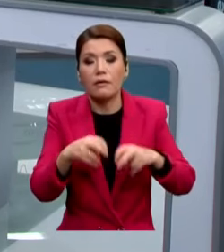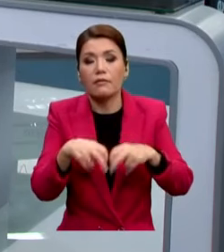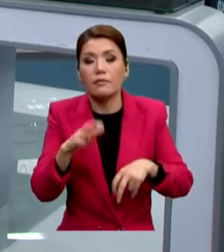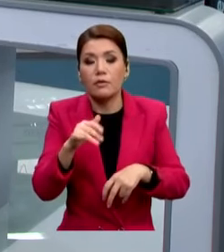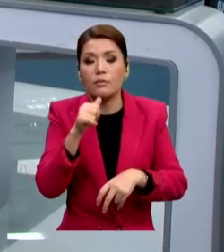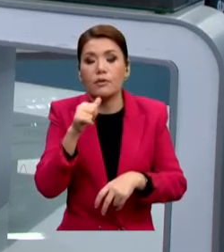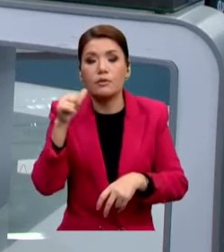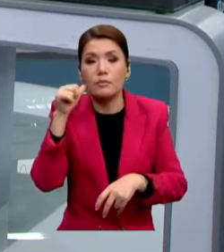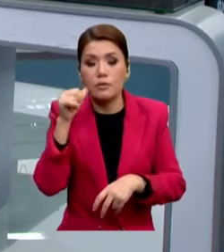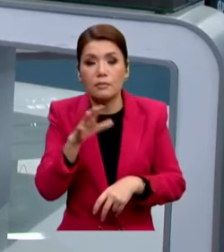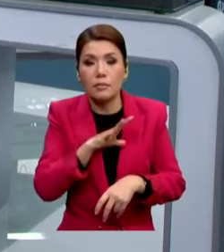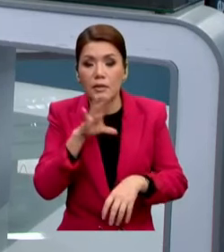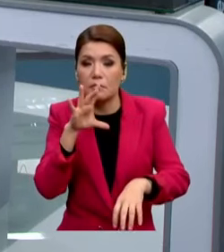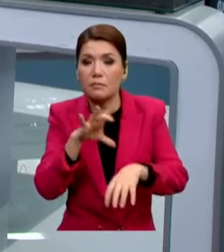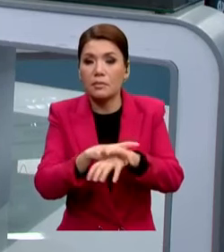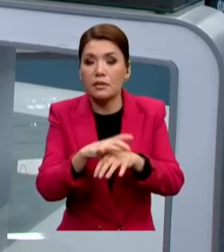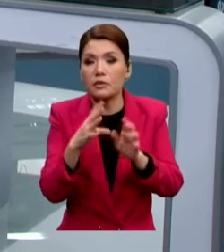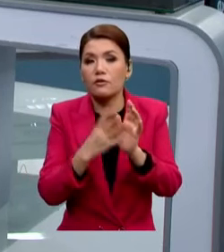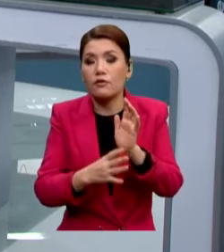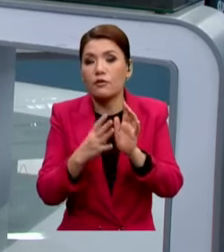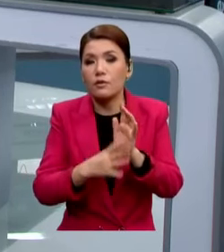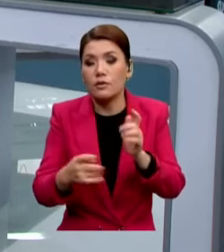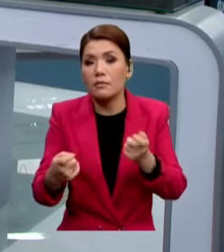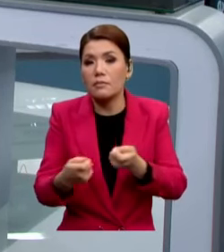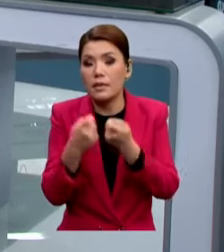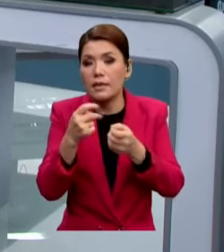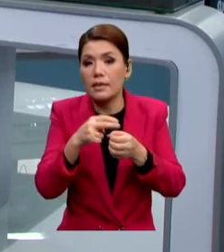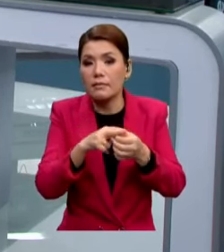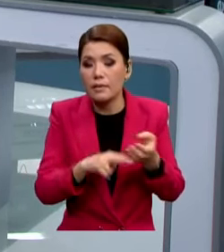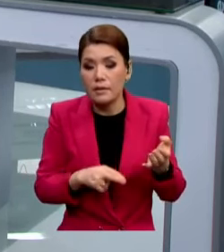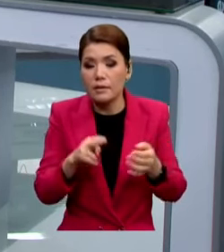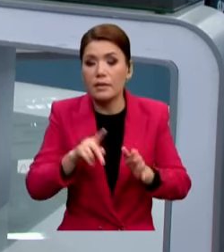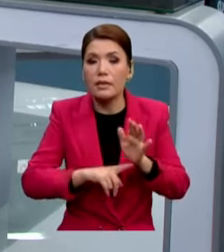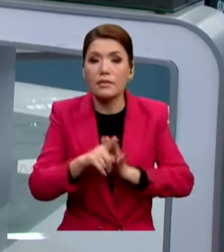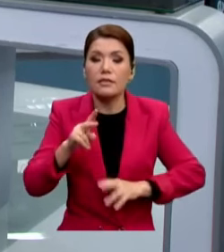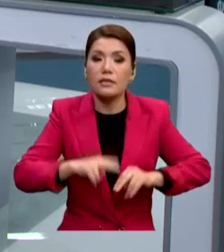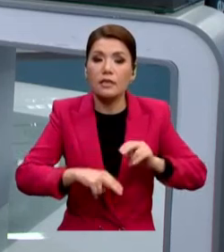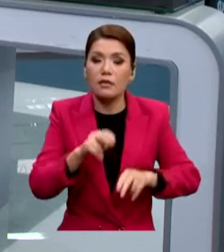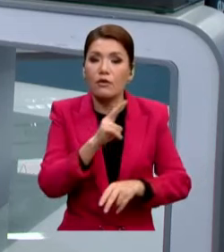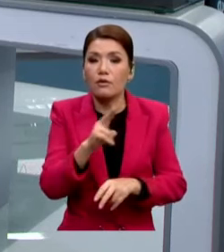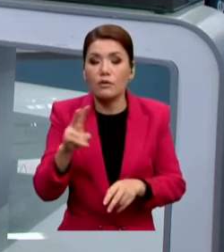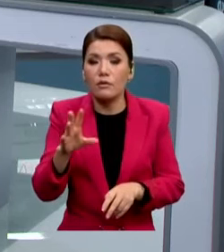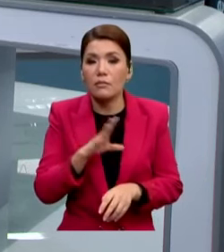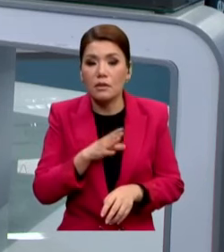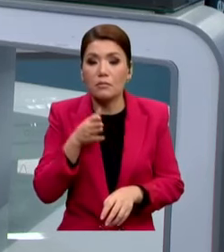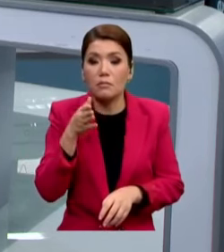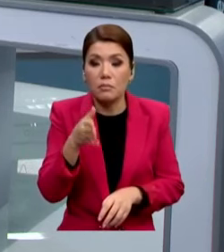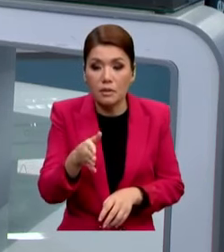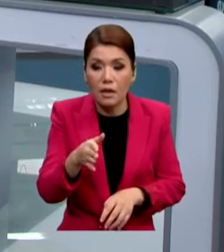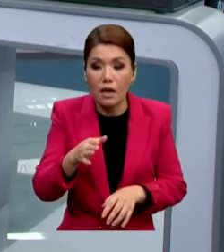Только в прошлом году было выявлено 90 незаконных регистраций уведомлений о начале строительства. Кто-то вообще приступал к работе